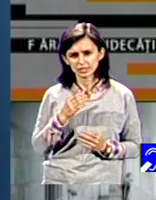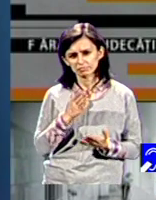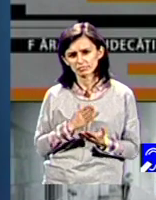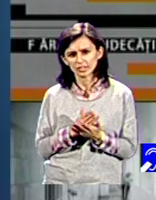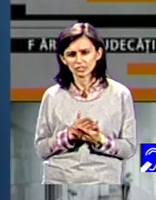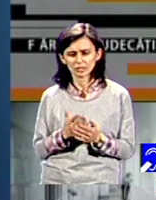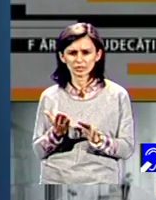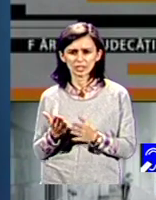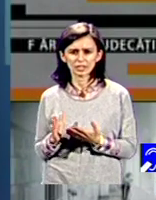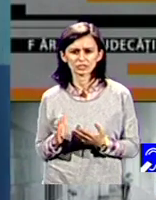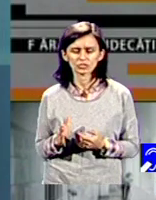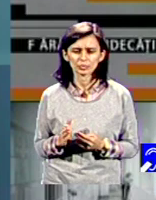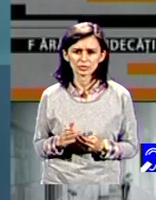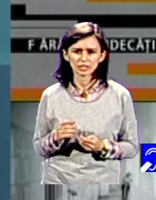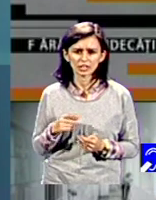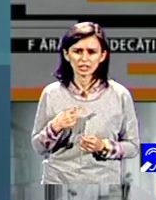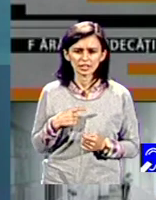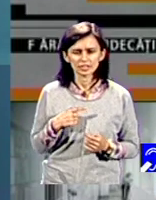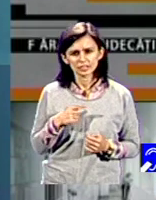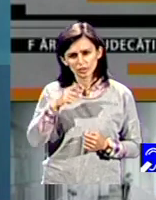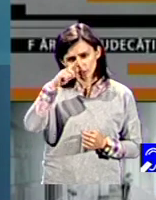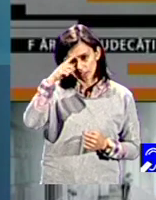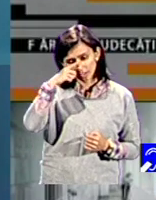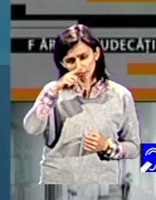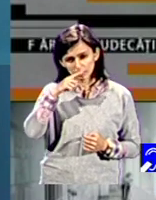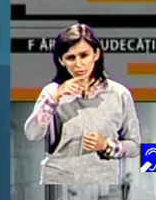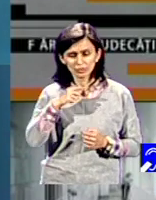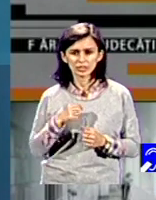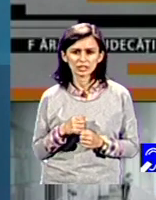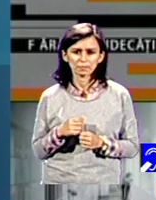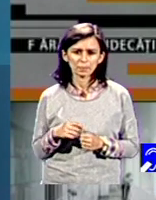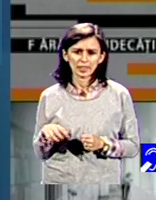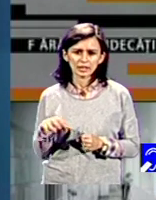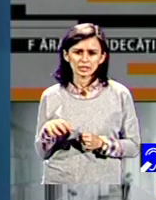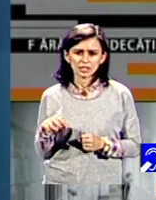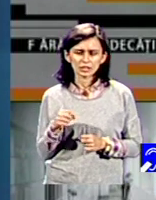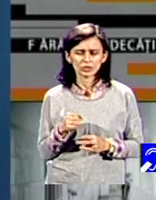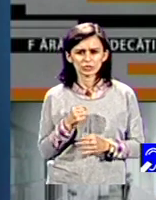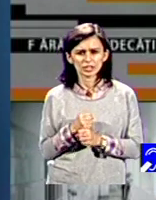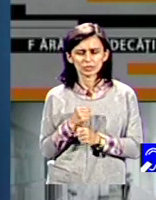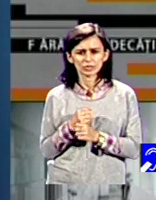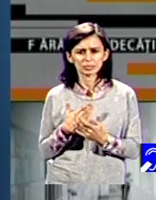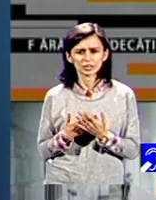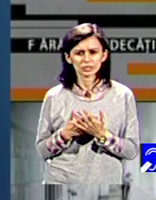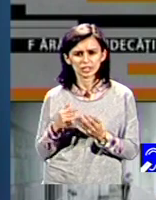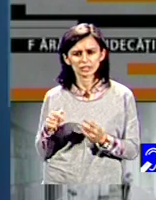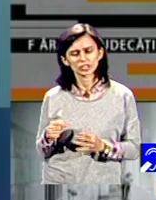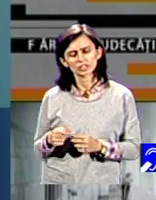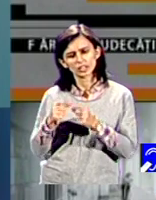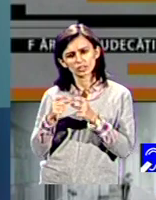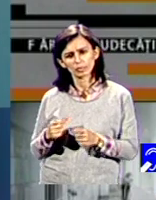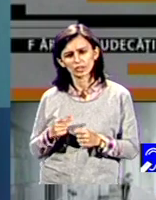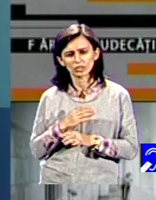E vorba de un anume profil al drogurilor pentru că știu adesea în acest domeniu al dizabilității unele persoane